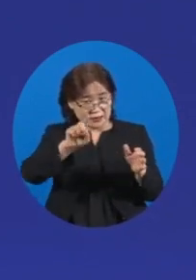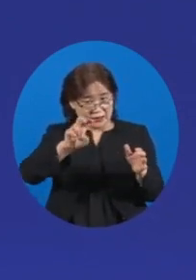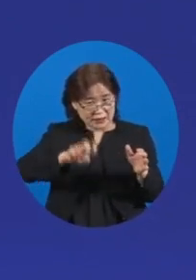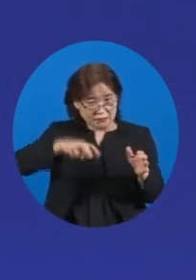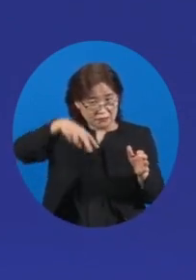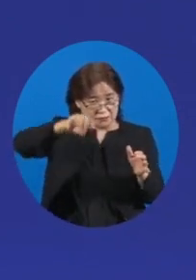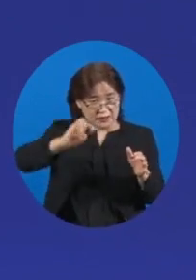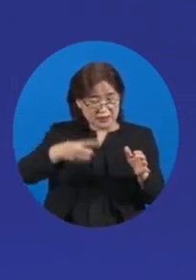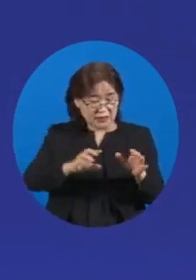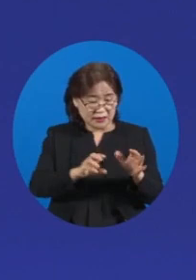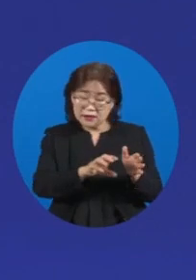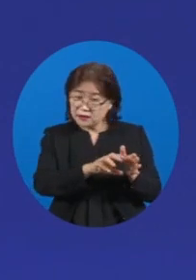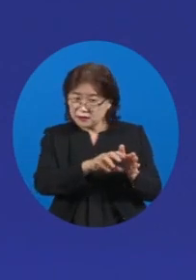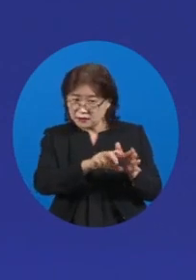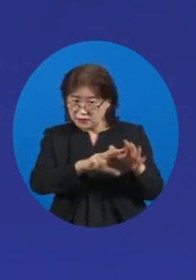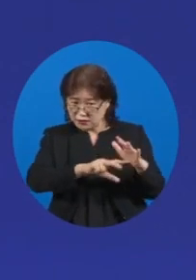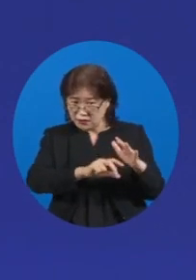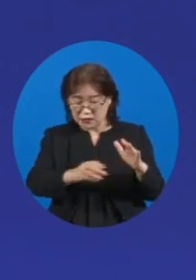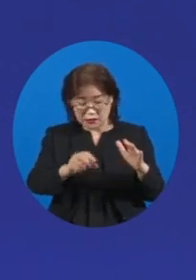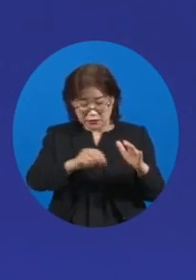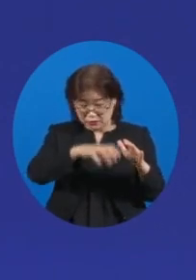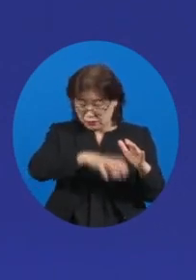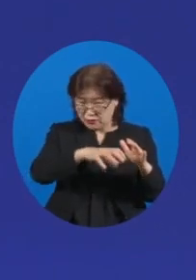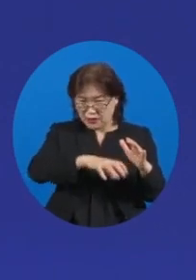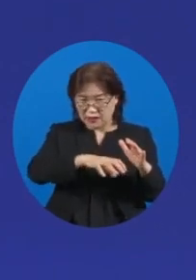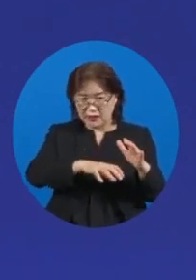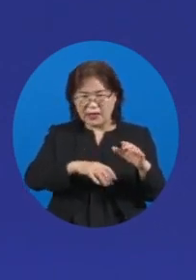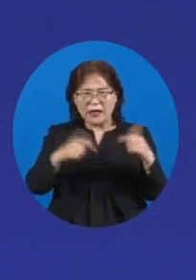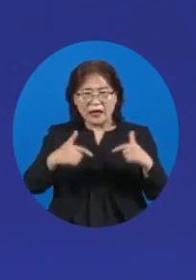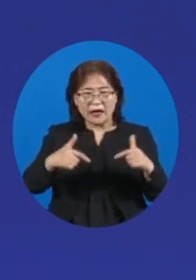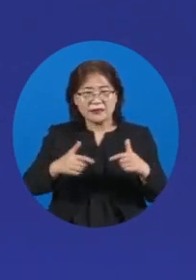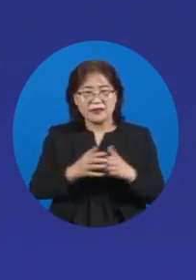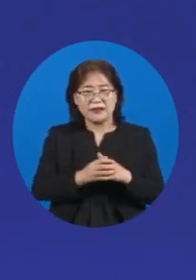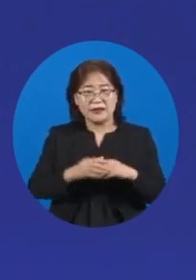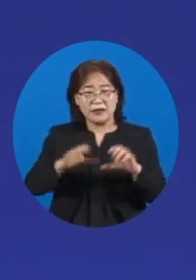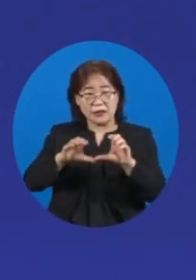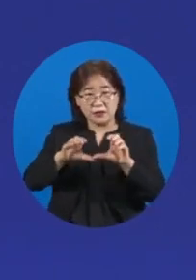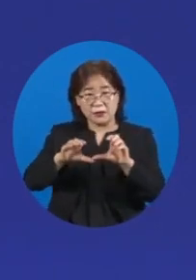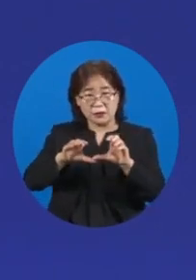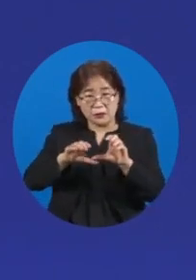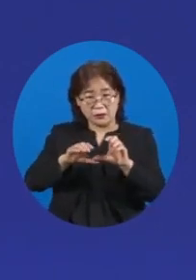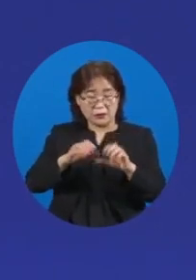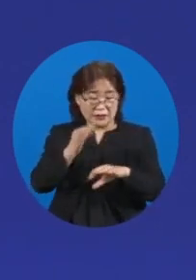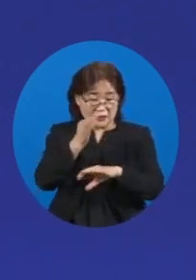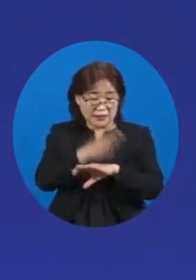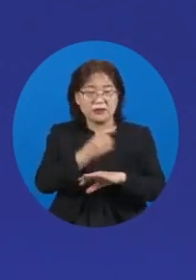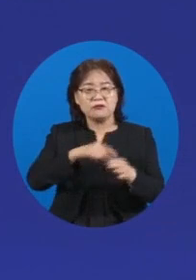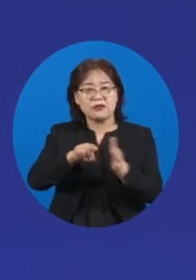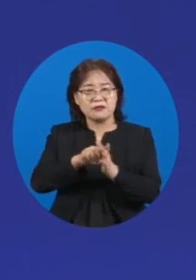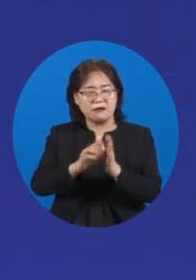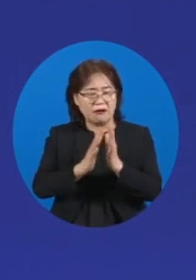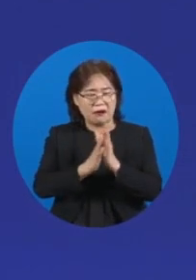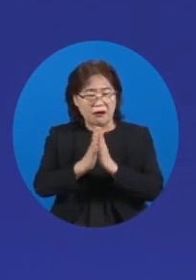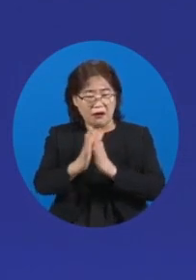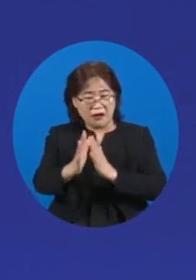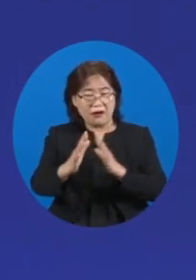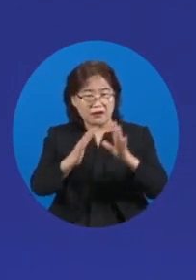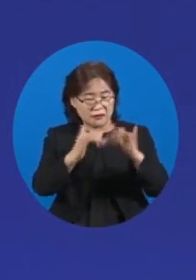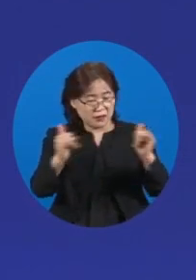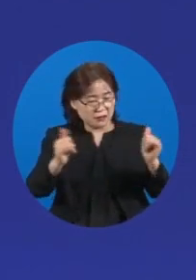드리구요 항상 먹고 복권을 사기 위해서 줄을 서있는 사람들이